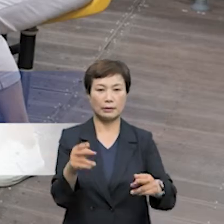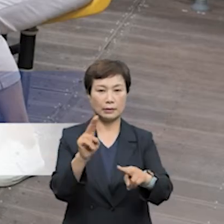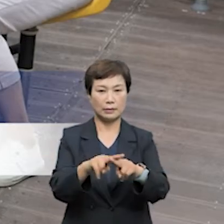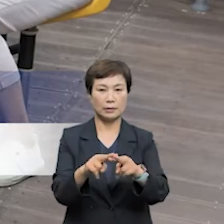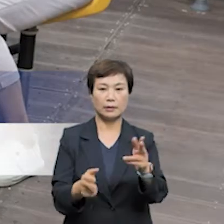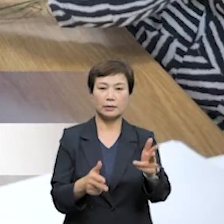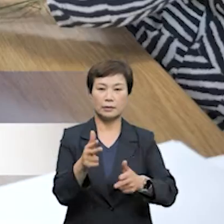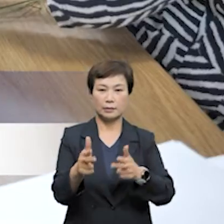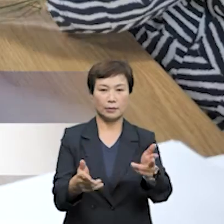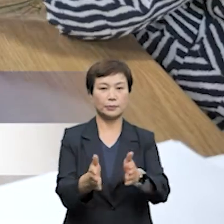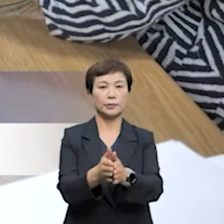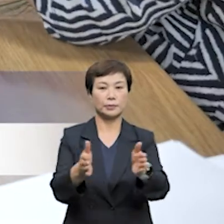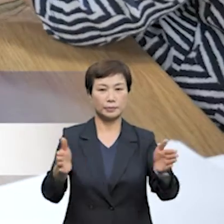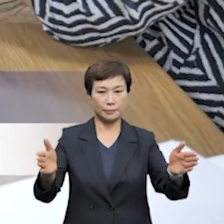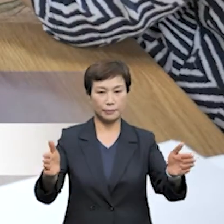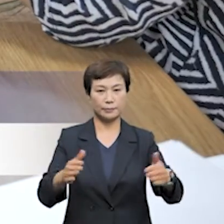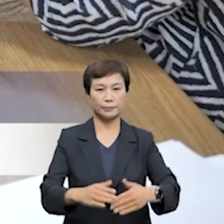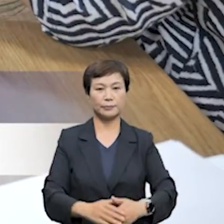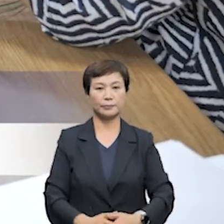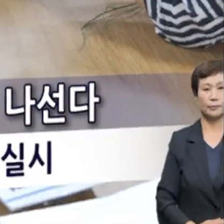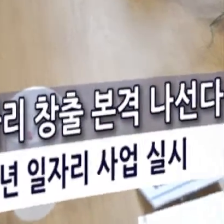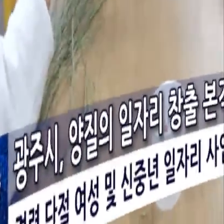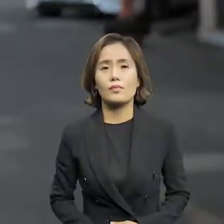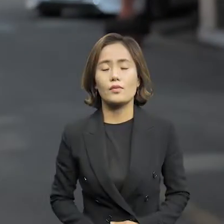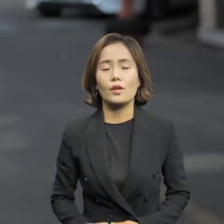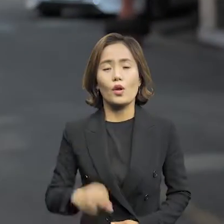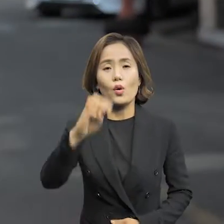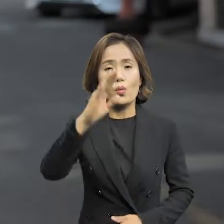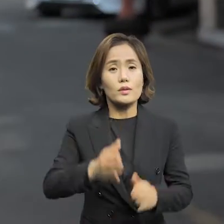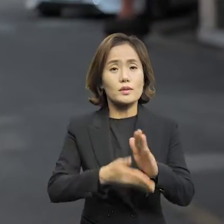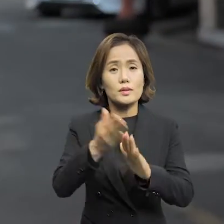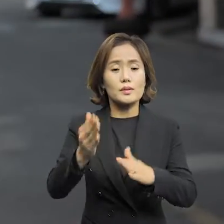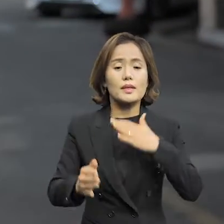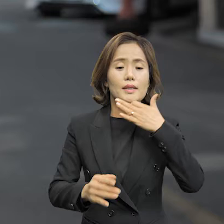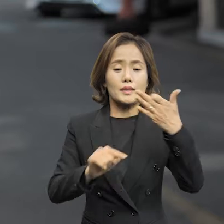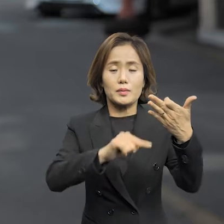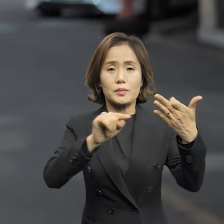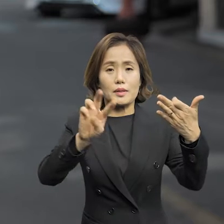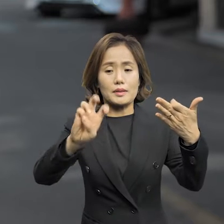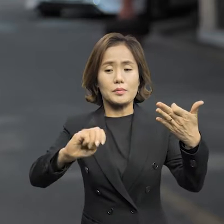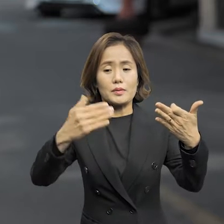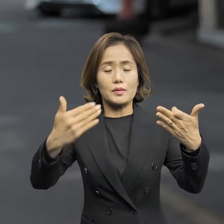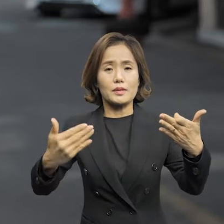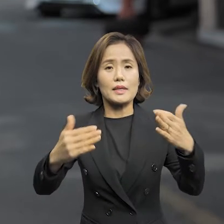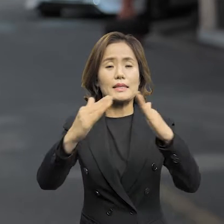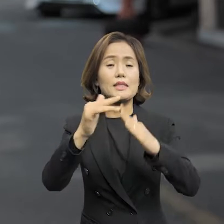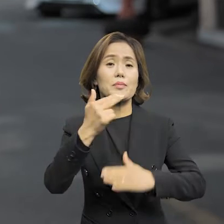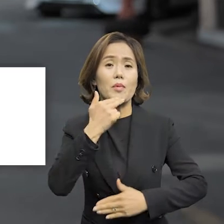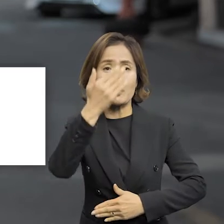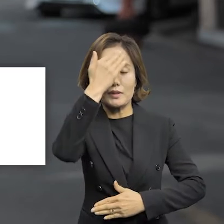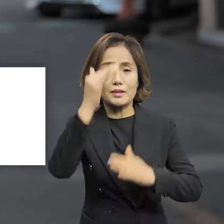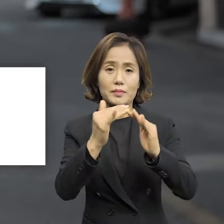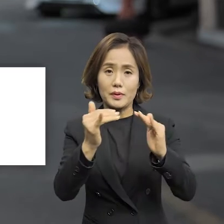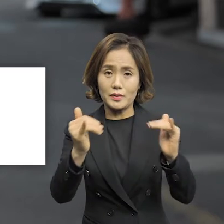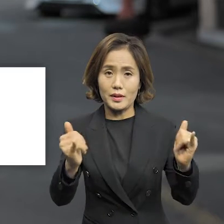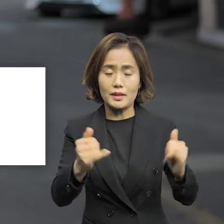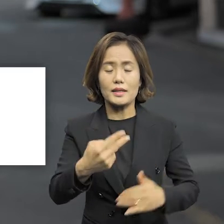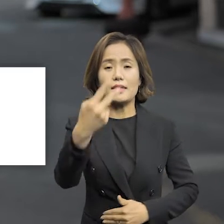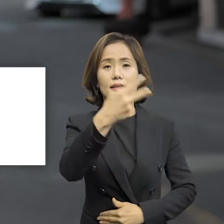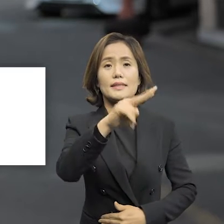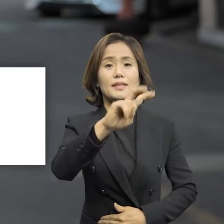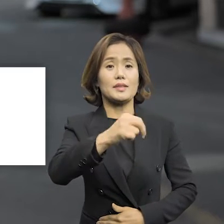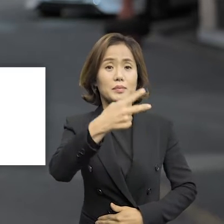위한 인센티브 사업도 추진합니다. 광주시가 만 19세에서 39세 무주택 청년을 대상으로